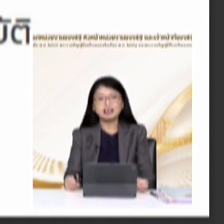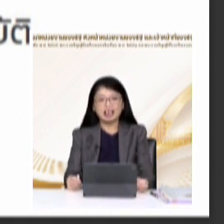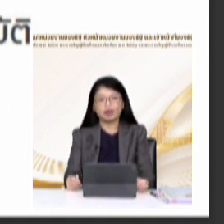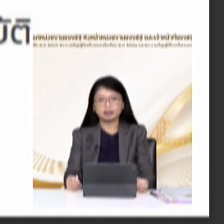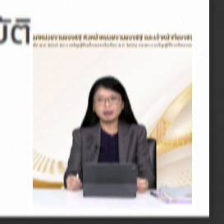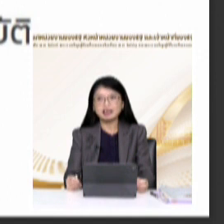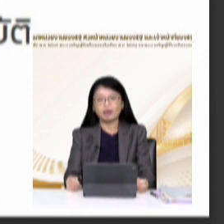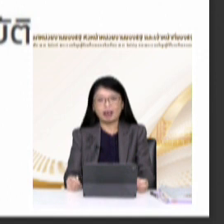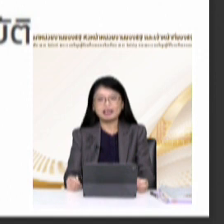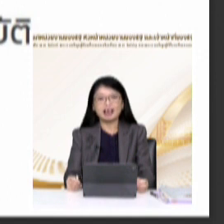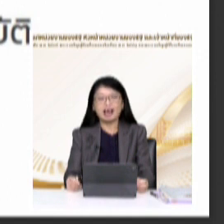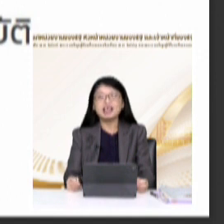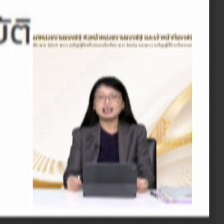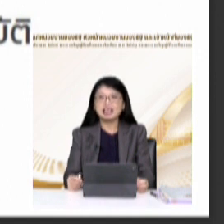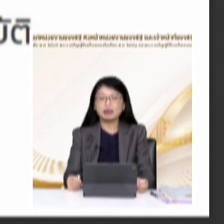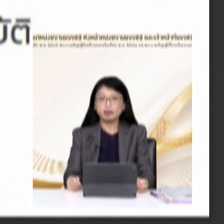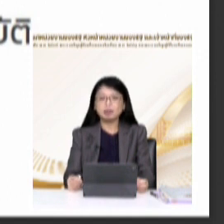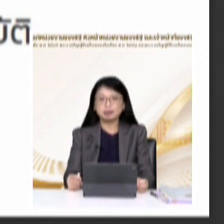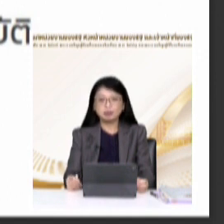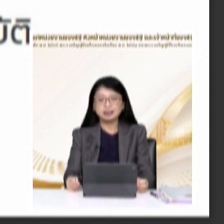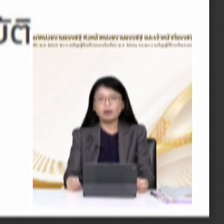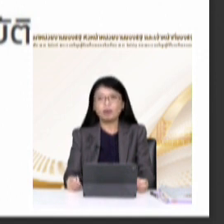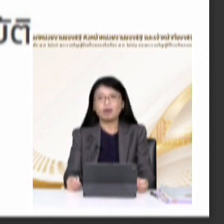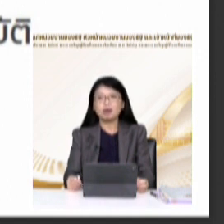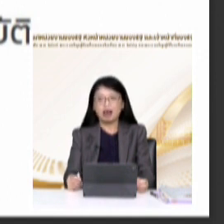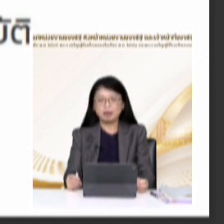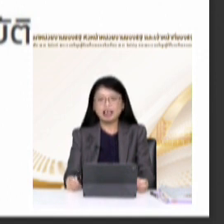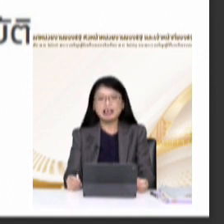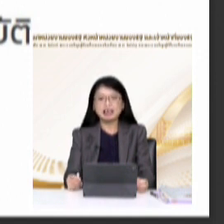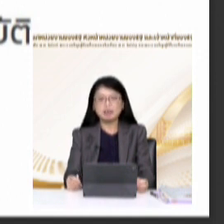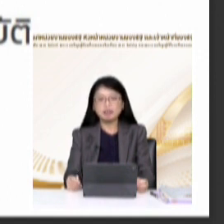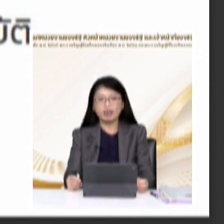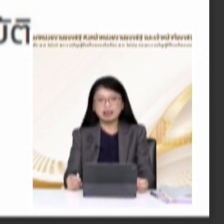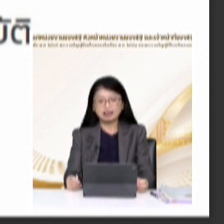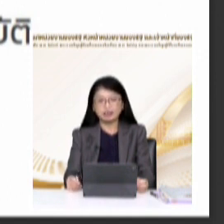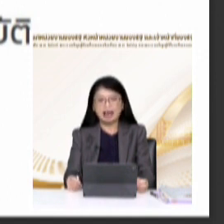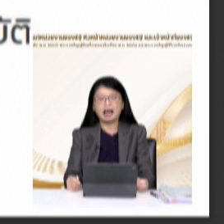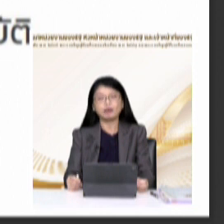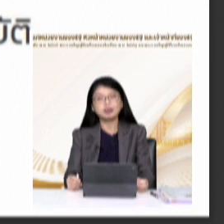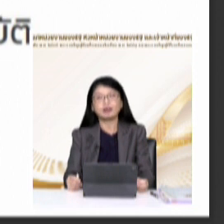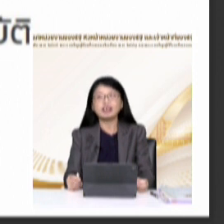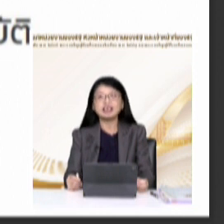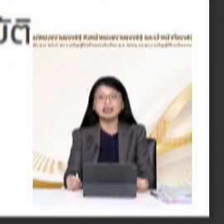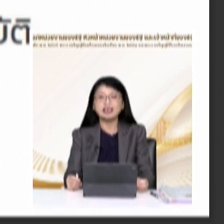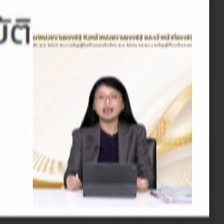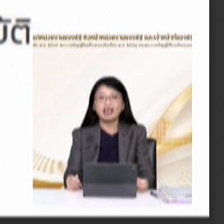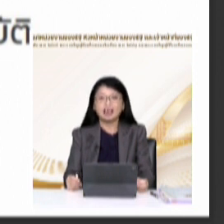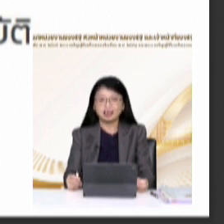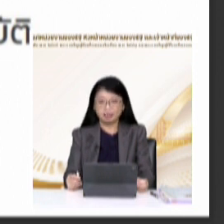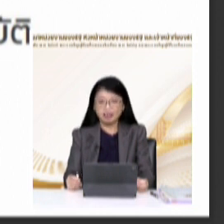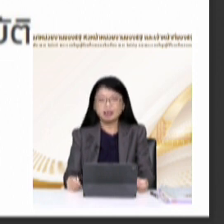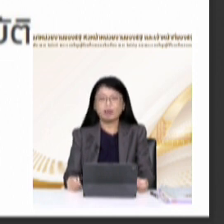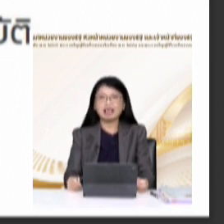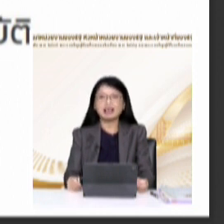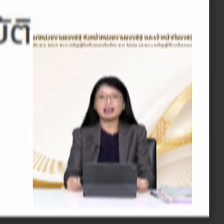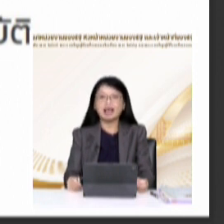ำเนินการของเจ้าหน้าที่ของรัฐนะคะในการรวบรวมสำนวนส่งพนักงานในการเพื่อฟ้องคดีต่อศาลรวมถึงกรณีที่เจ้าหน้